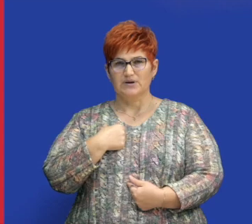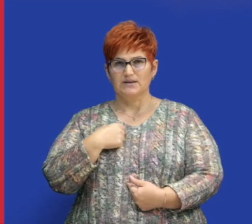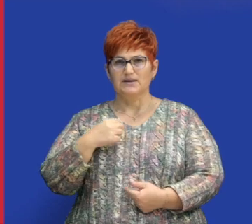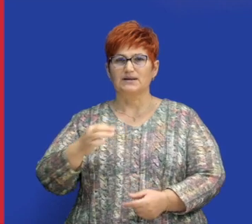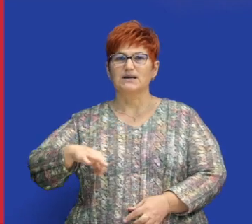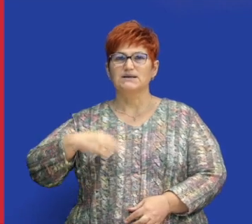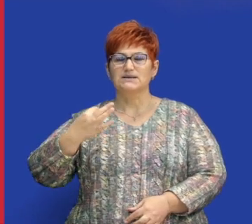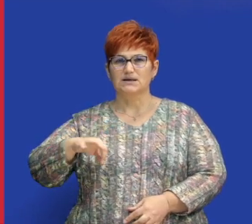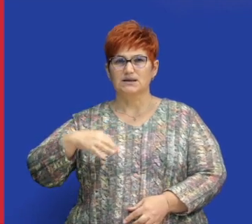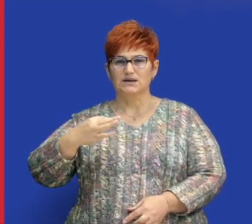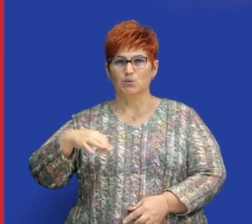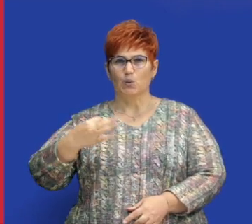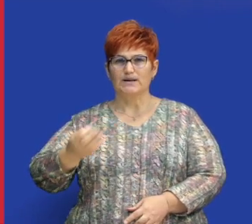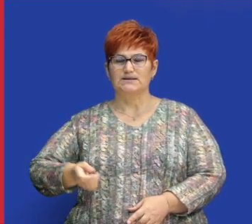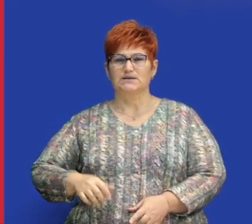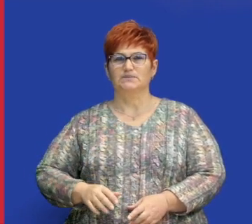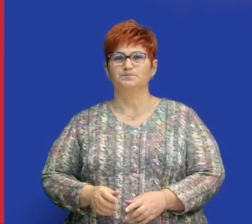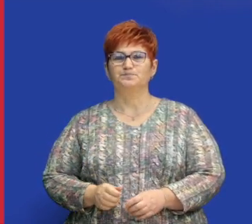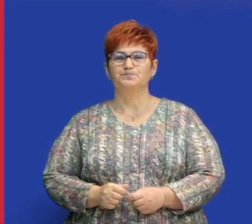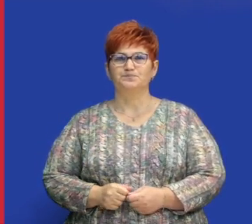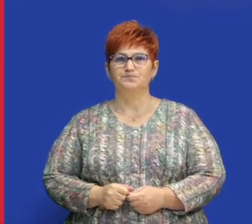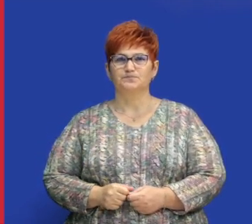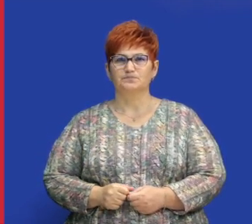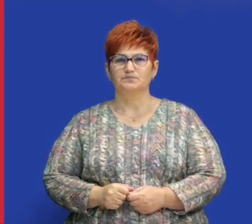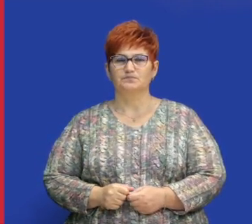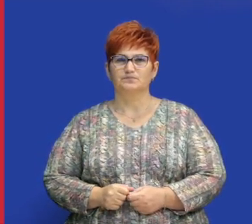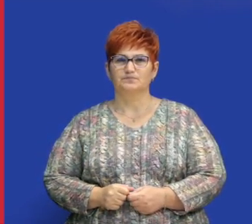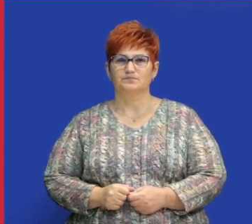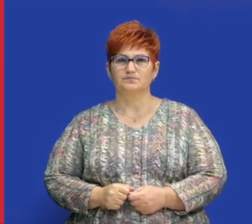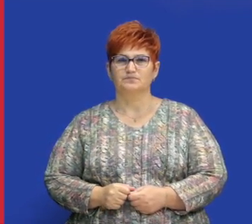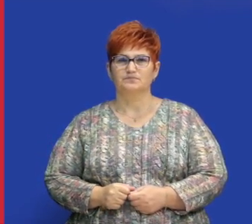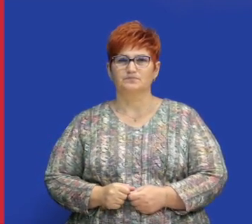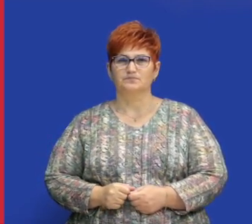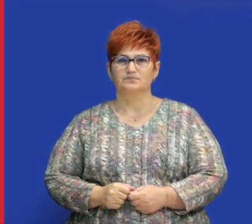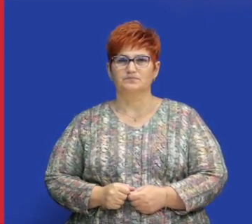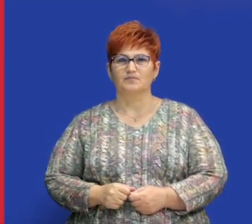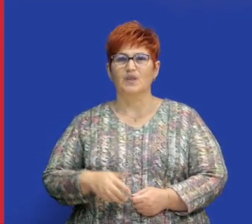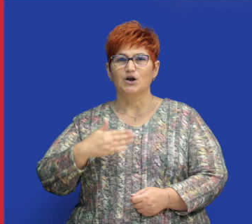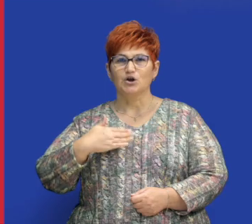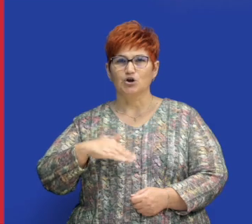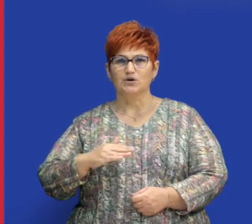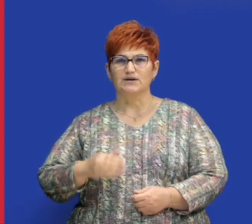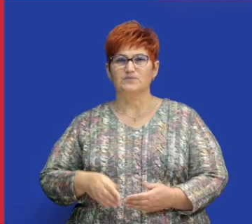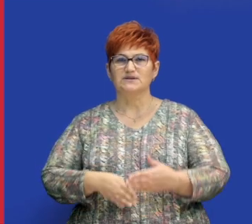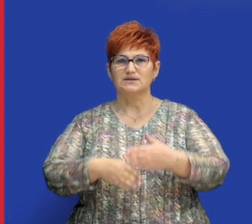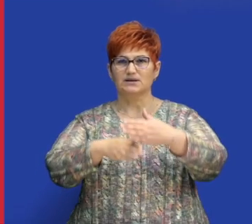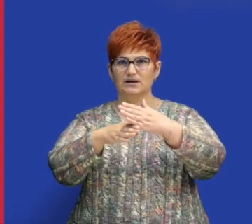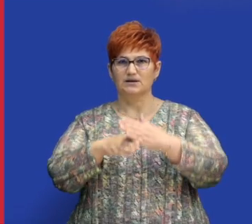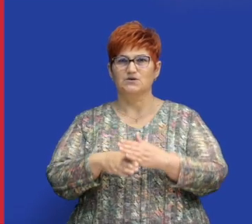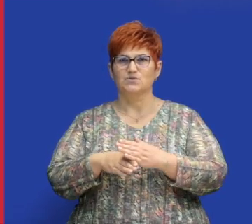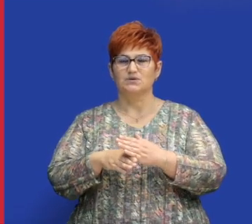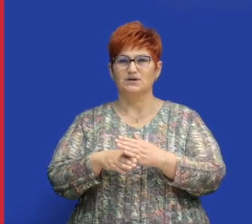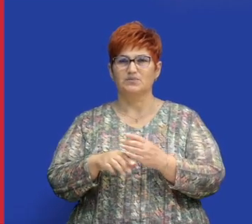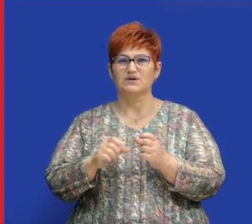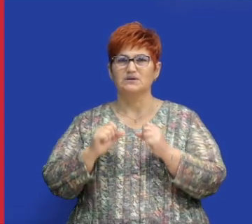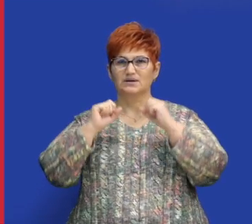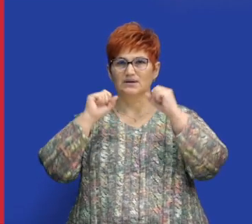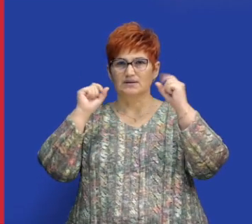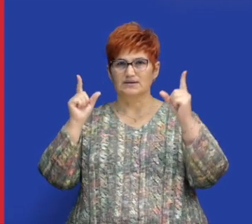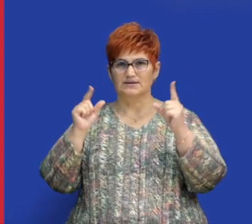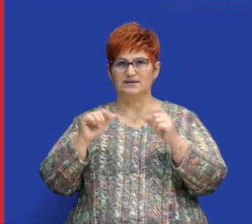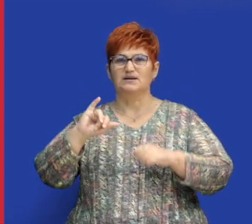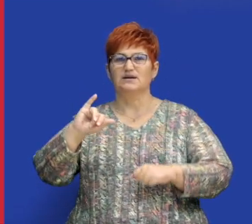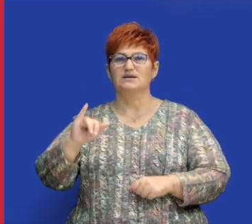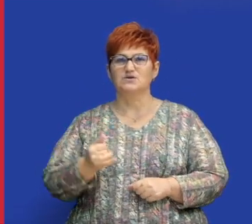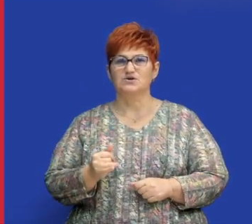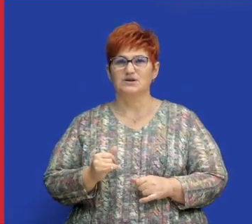is. Az éjfél még társasági időpont. A nyelv elsősorban az olasz és annak dialektusai. Dél-Tirolban a